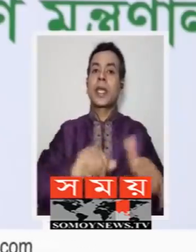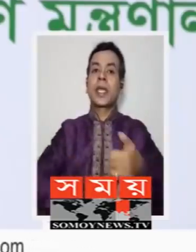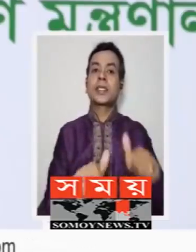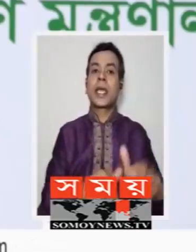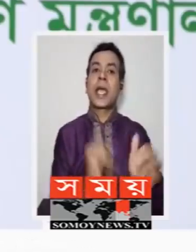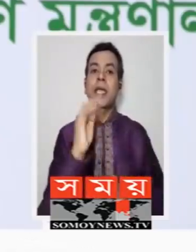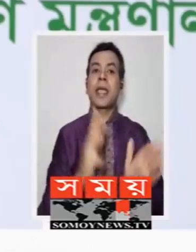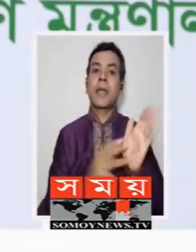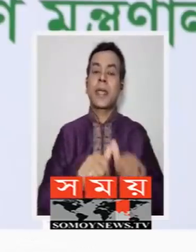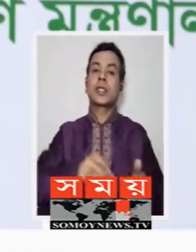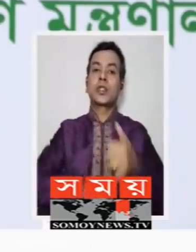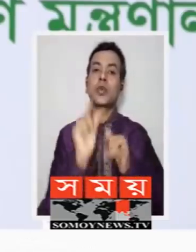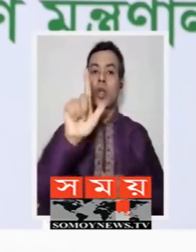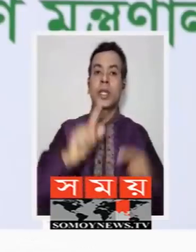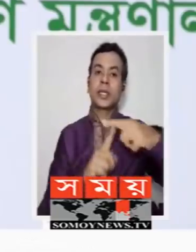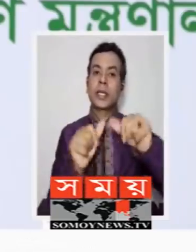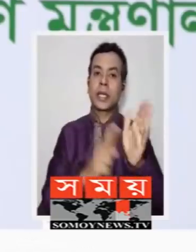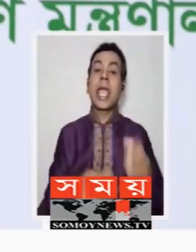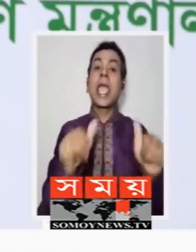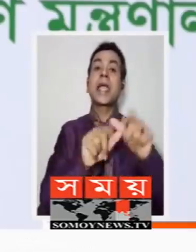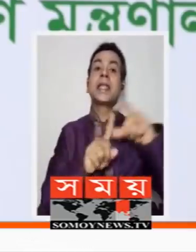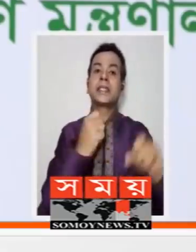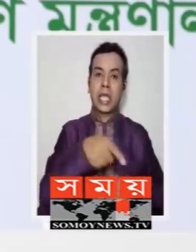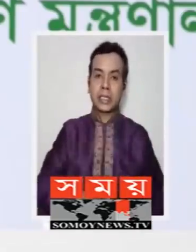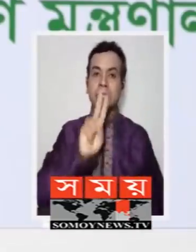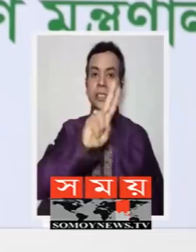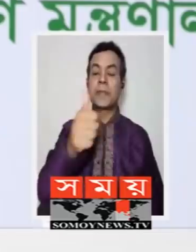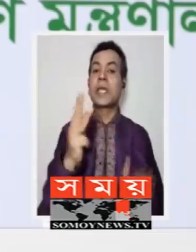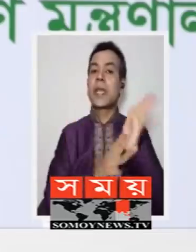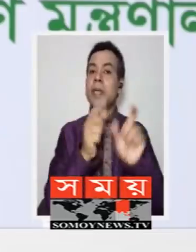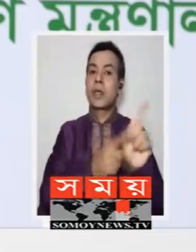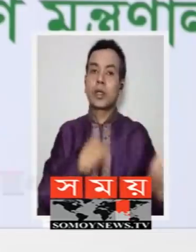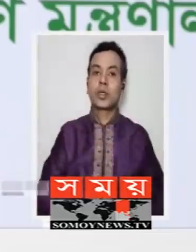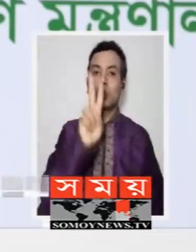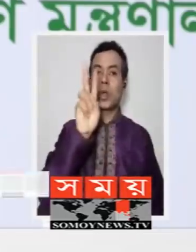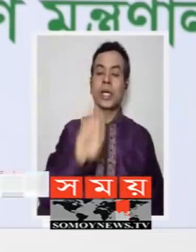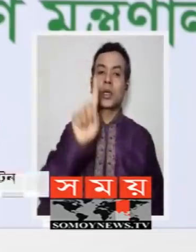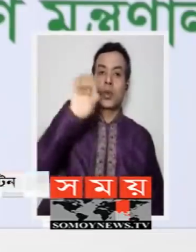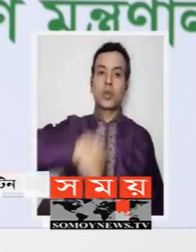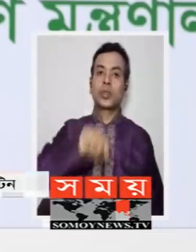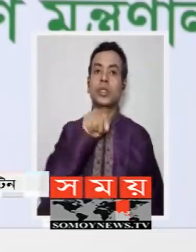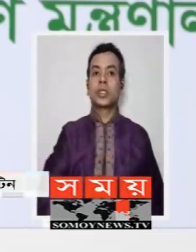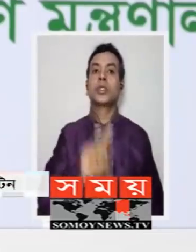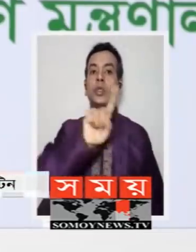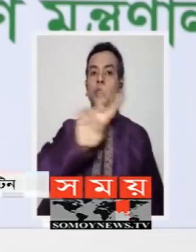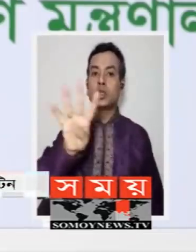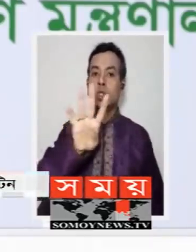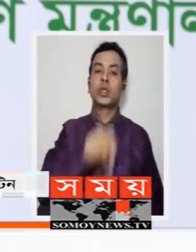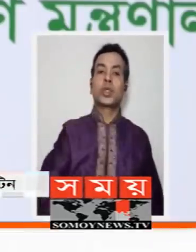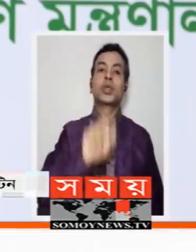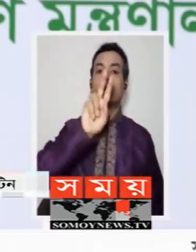বুলেটিন কোভিড-19 আপনাদের আমন্ত্রণ জানাচ্ছি। আমি অধ্যাপক ডাক্তার নাসিমা সুলতানা, অতিরিক্ত মহাপরিচালক প্রশাসন স্বাস্থ্য